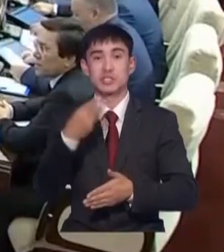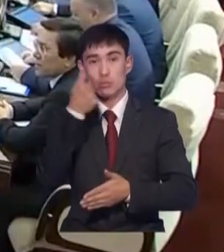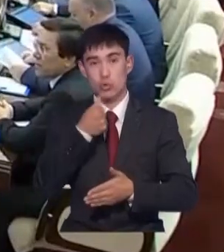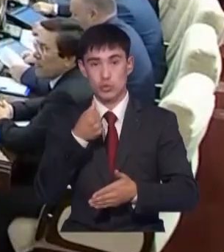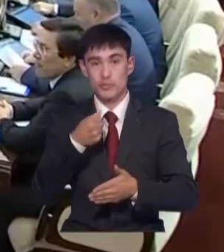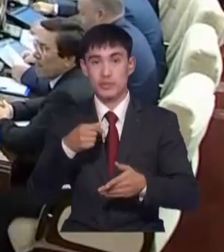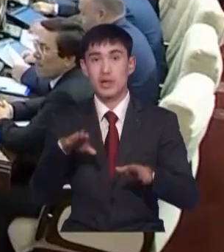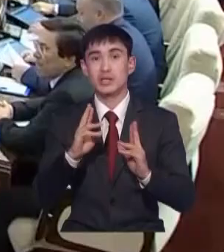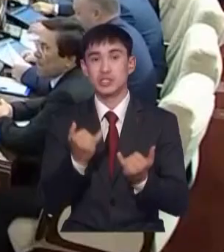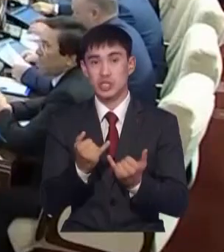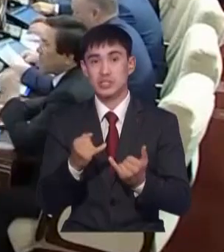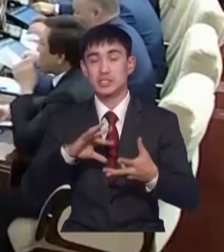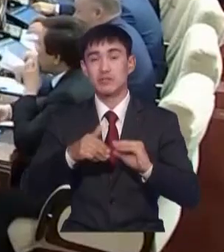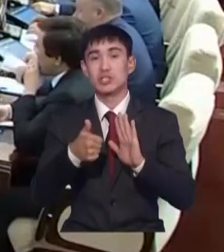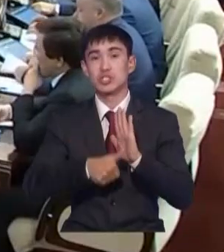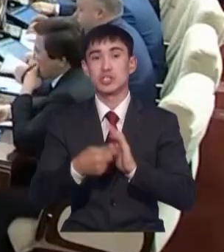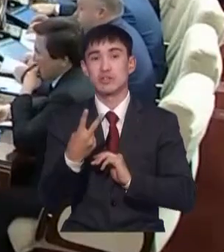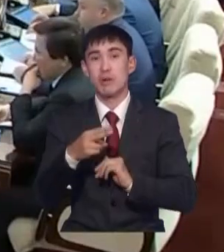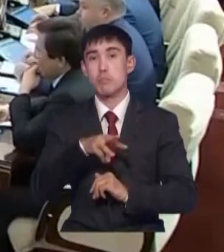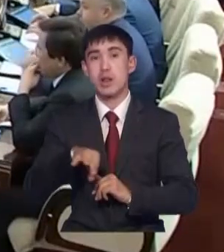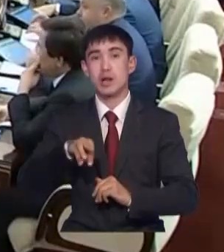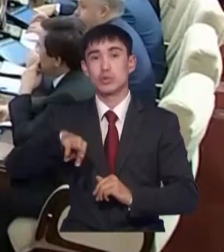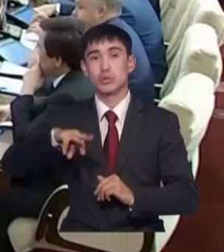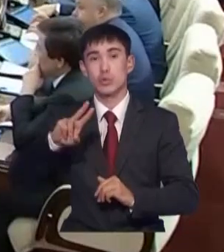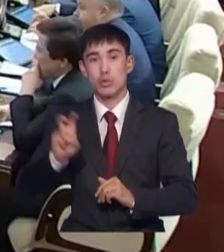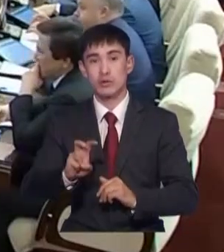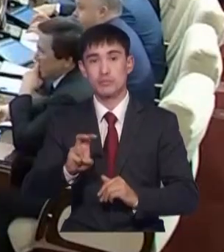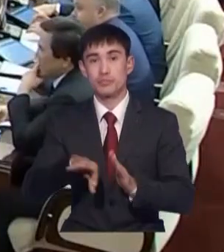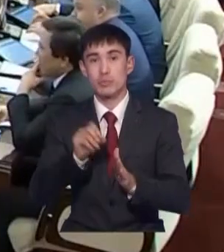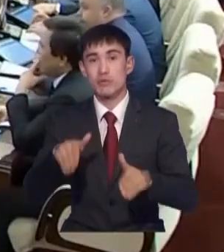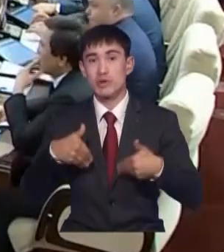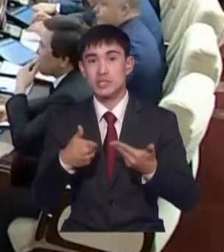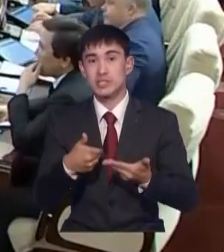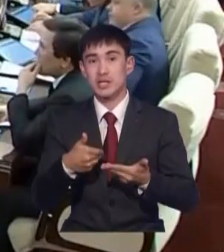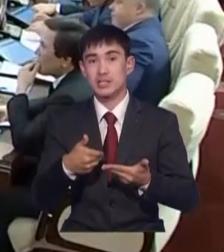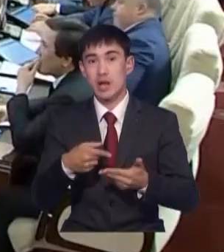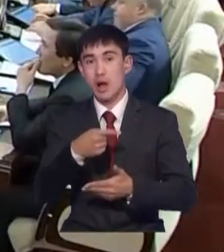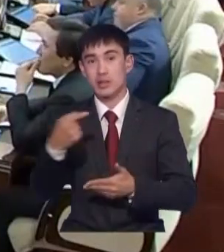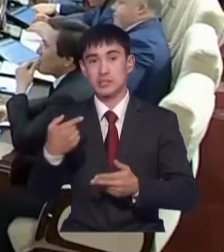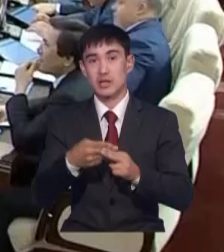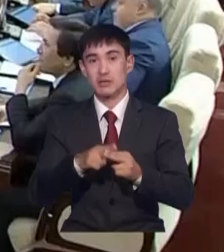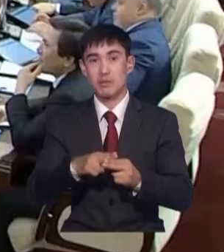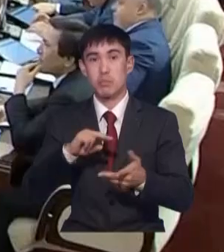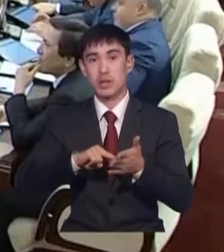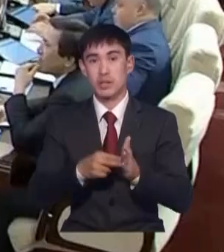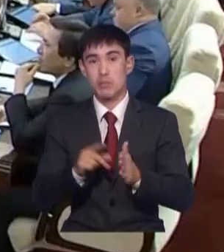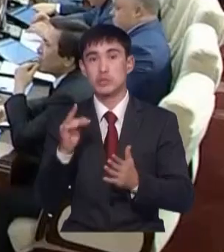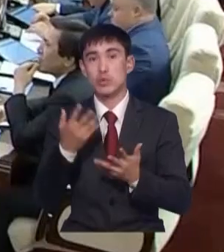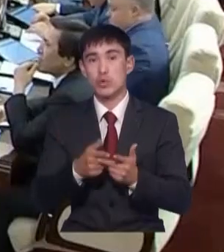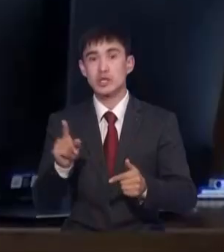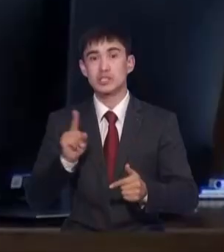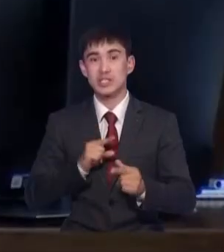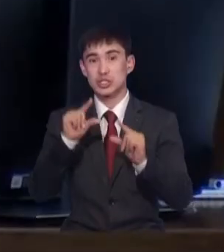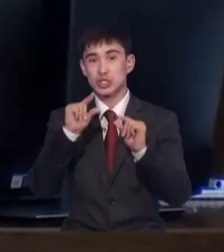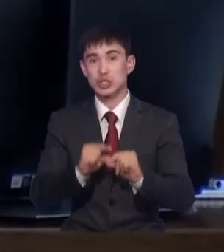году, тогда как сейчас они составляют 62 миллиарда долларов. Депутаты выражают скепсис относительно этого плана, поскольку